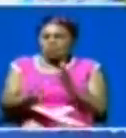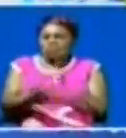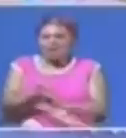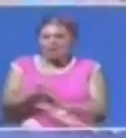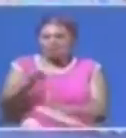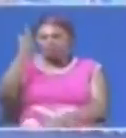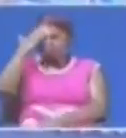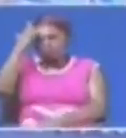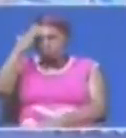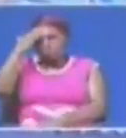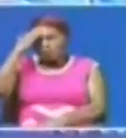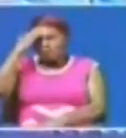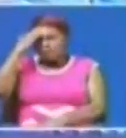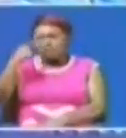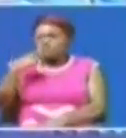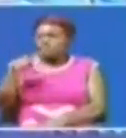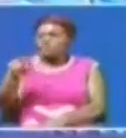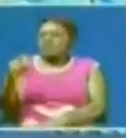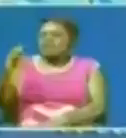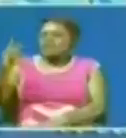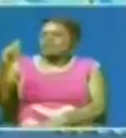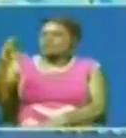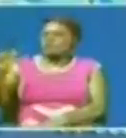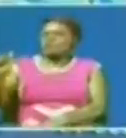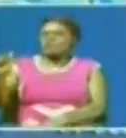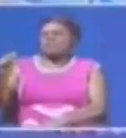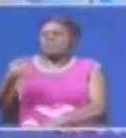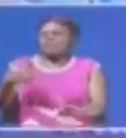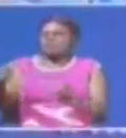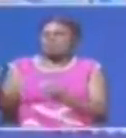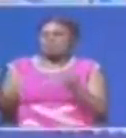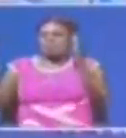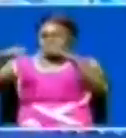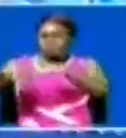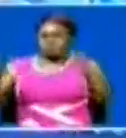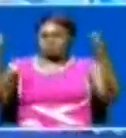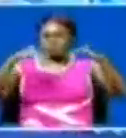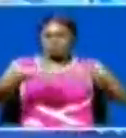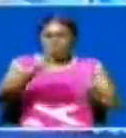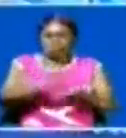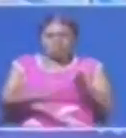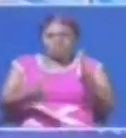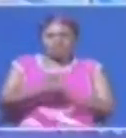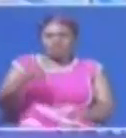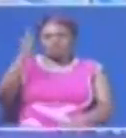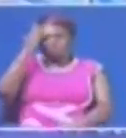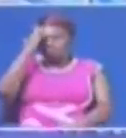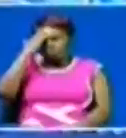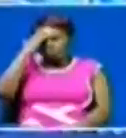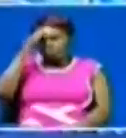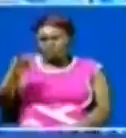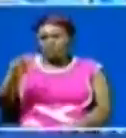kwa county na kusema wewe ni MCA na wanaenda kwa mkutano sao bila